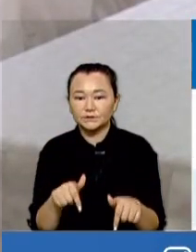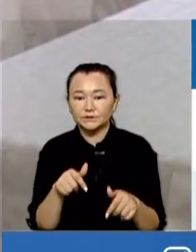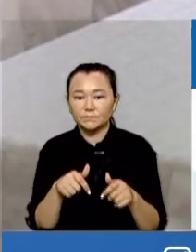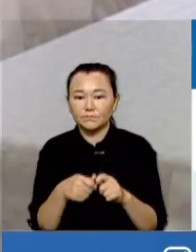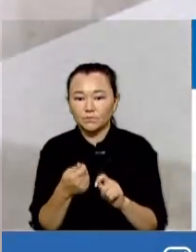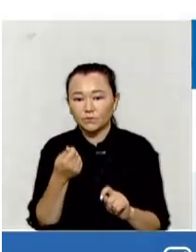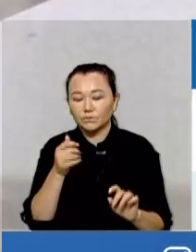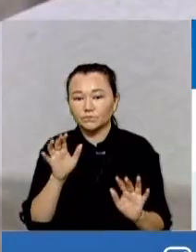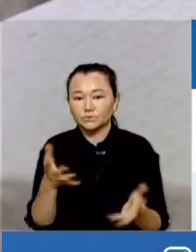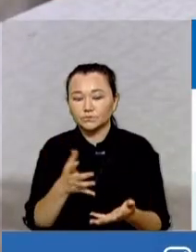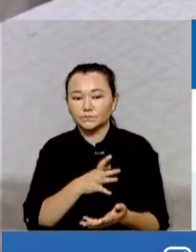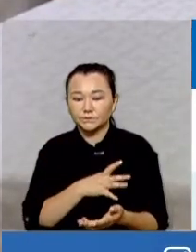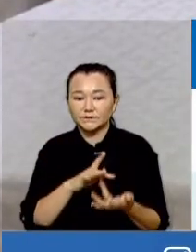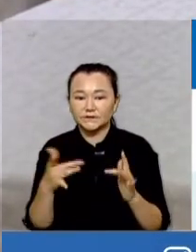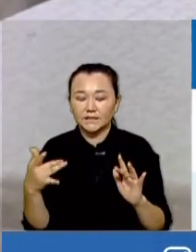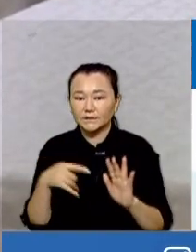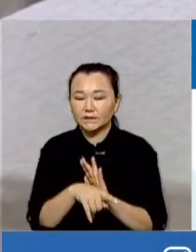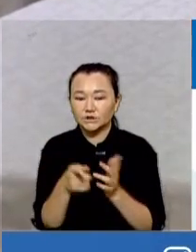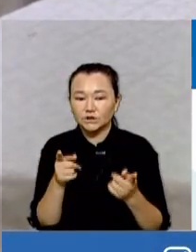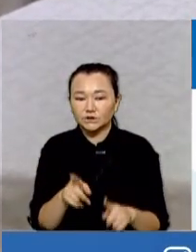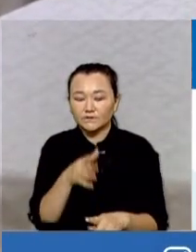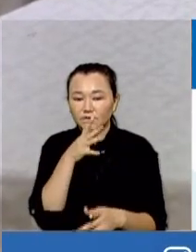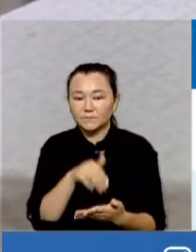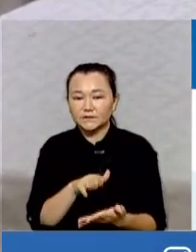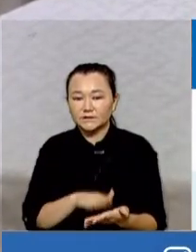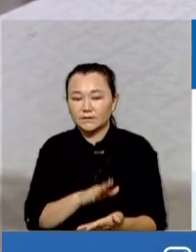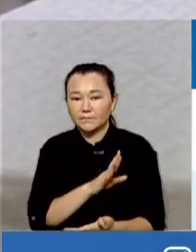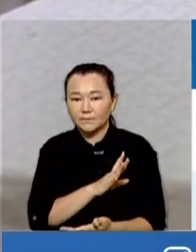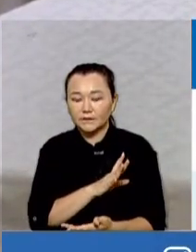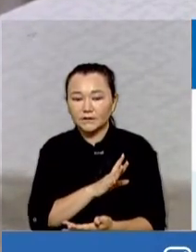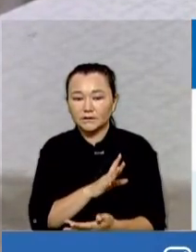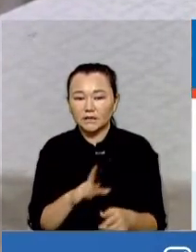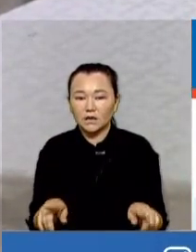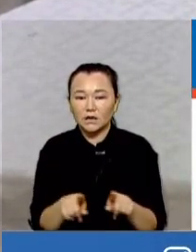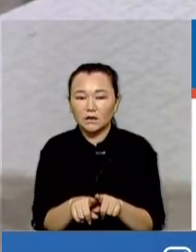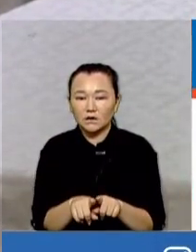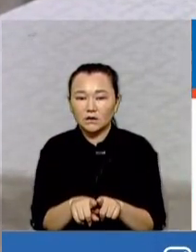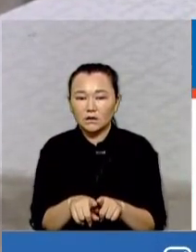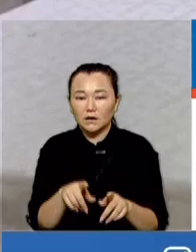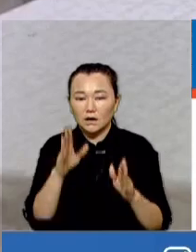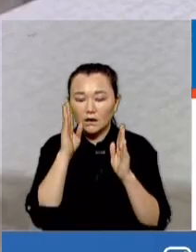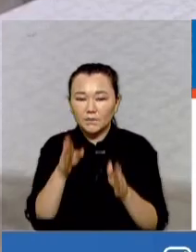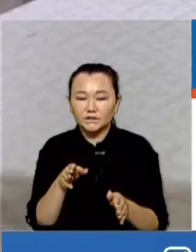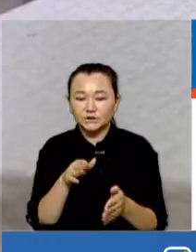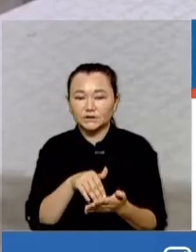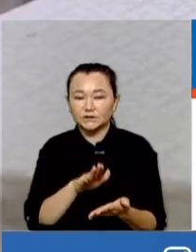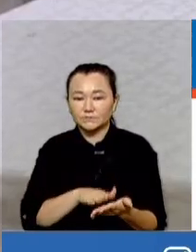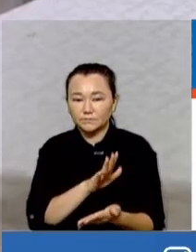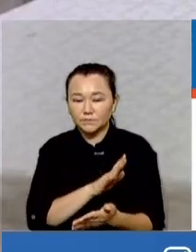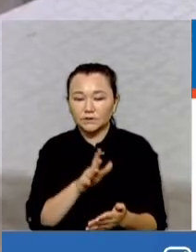ЕГОВ произошел. В настоящее время инициировано такое обращение,